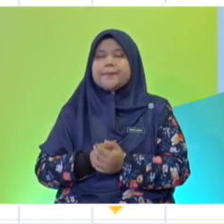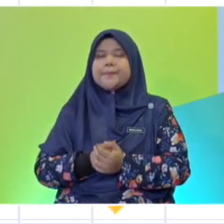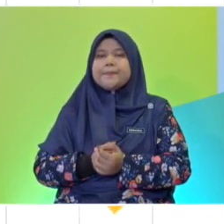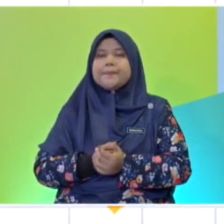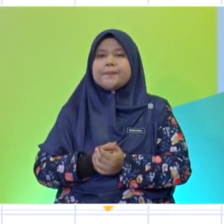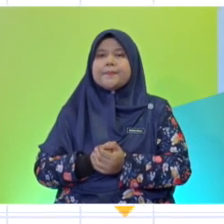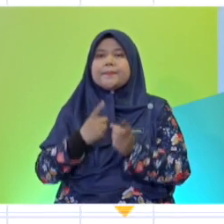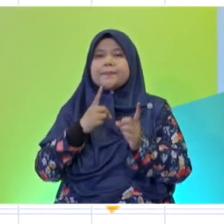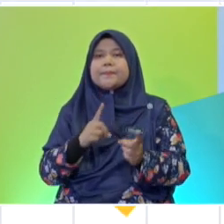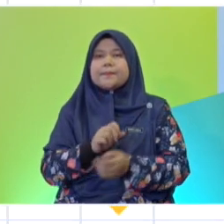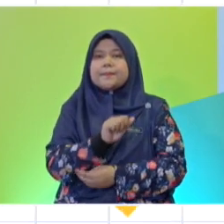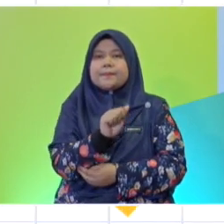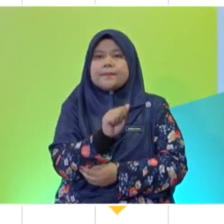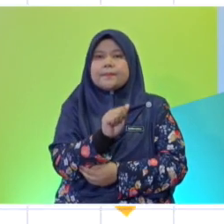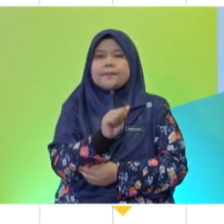oke